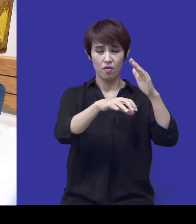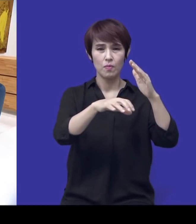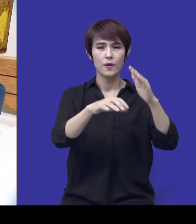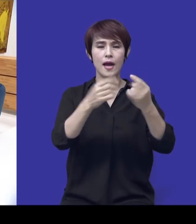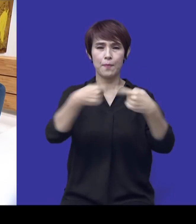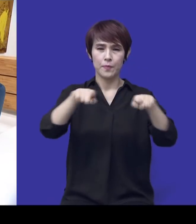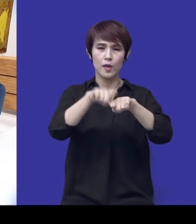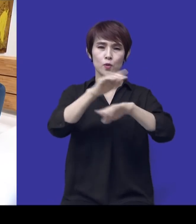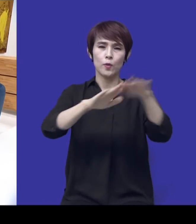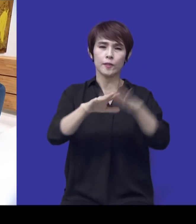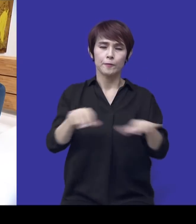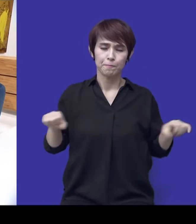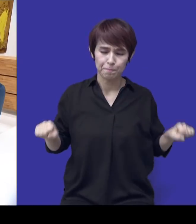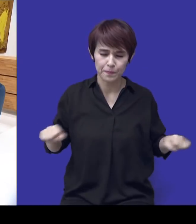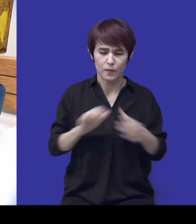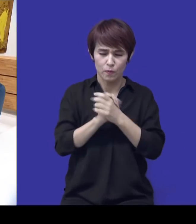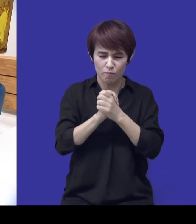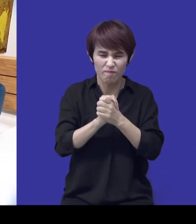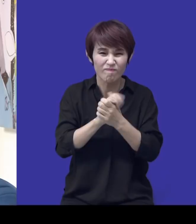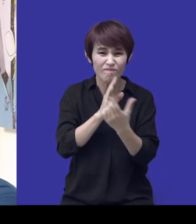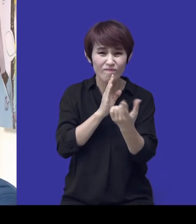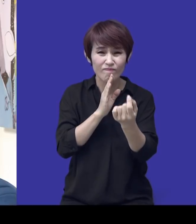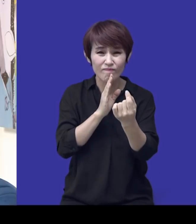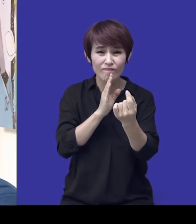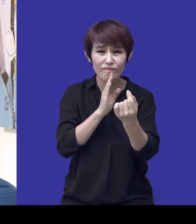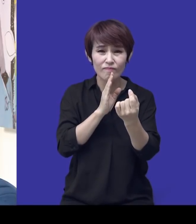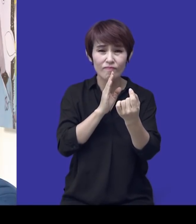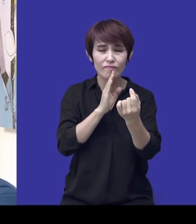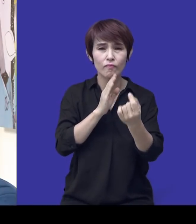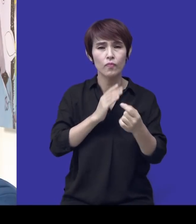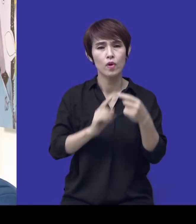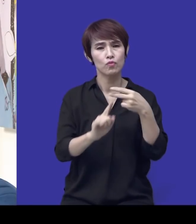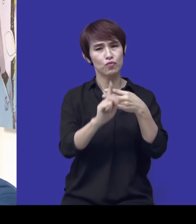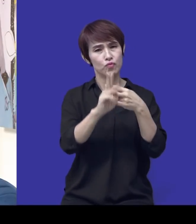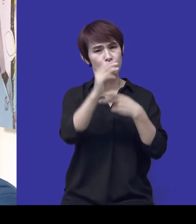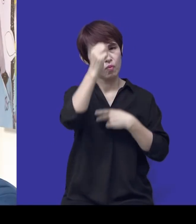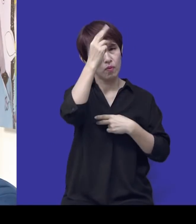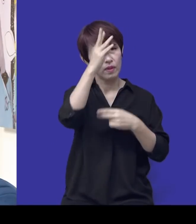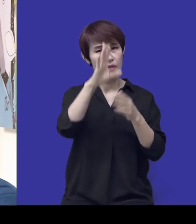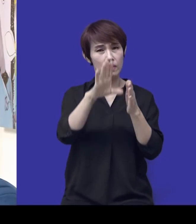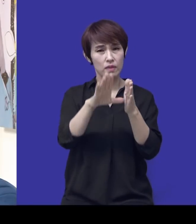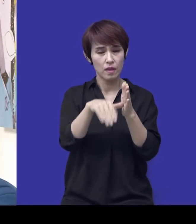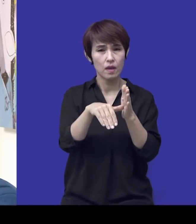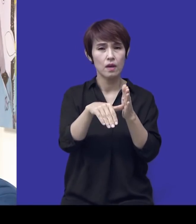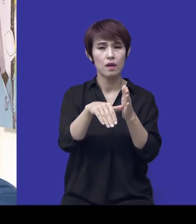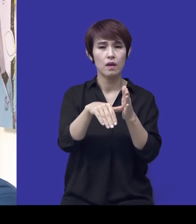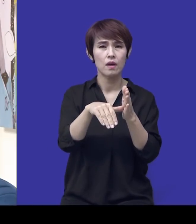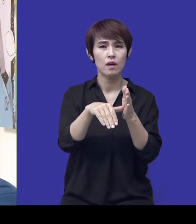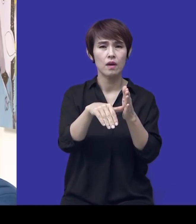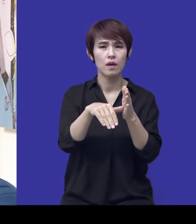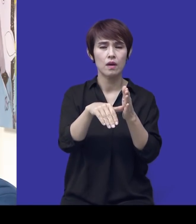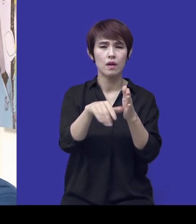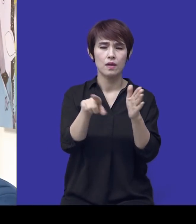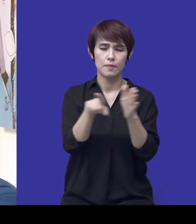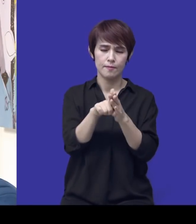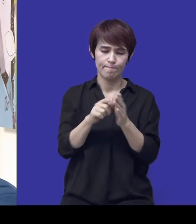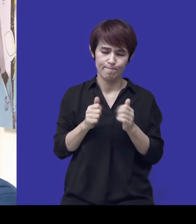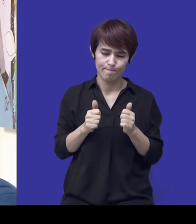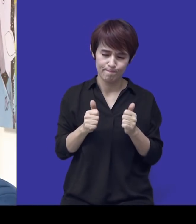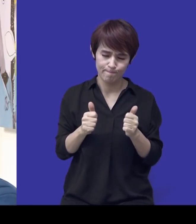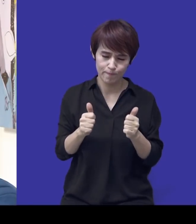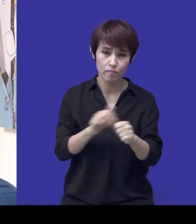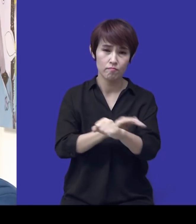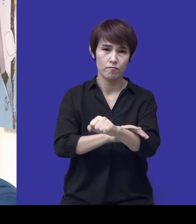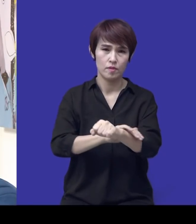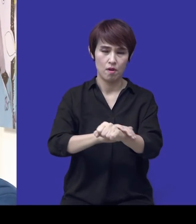기도하자 뭐 이런 예. 아, 그렇죠. 거 많잖아요. 예. 제가 중학교, 고등학교 때 그 강경생활도 되게 열심히 하고 예.